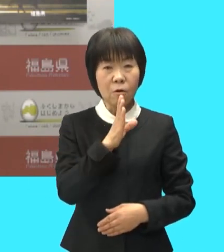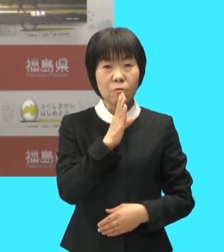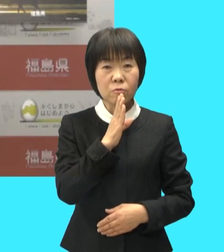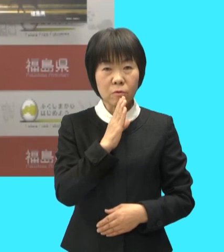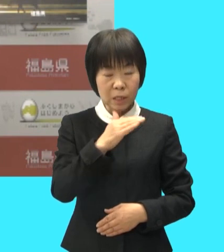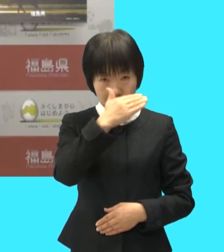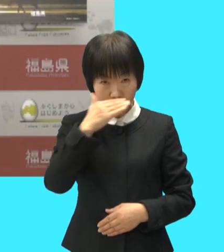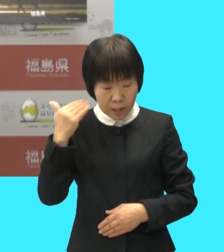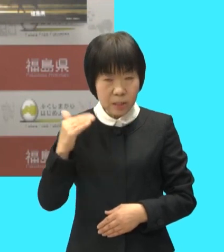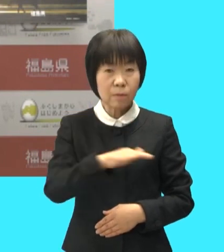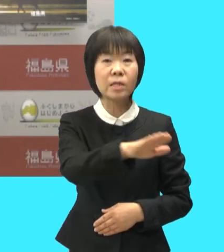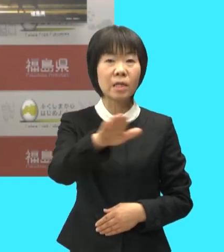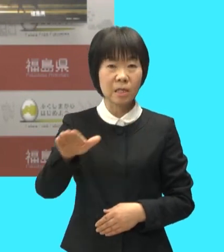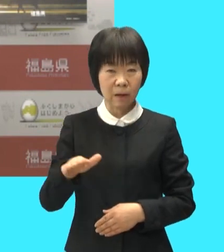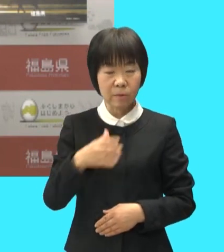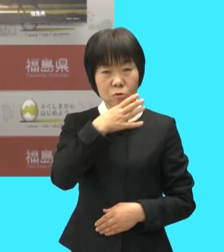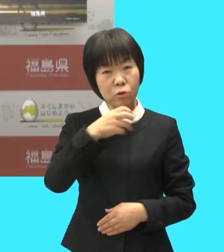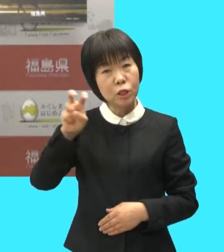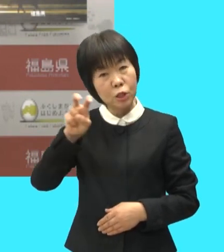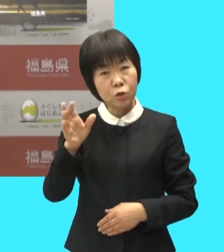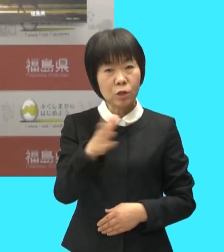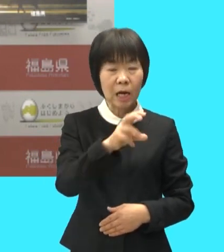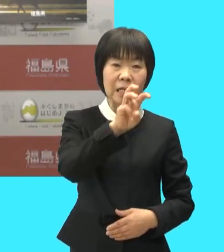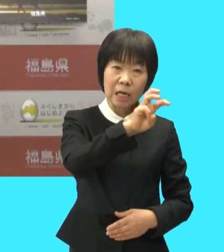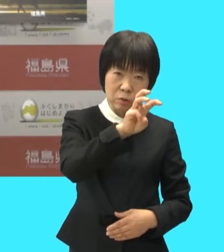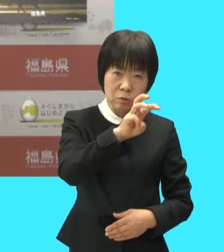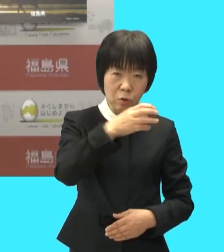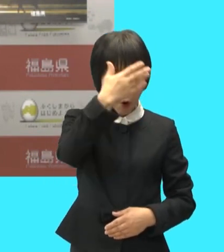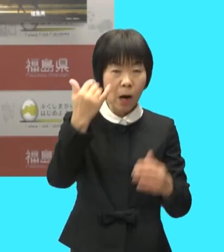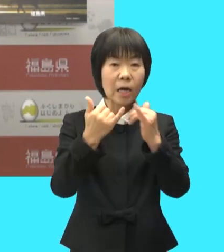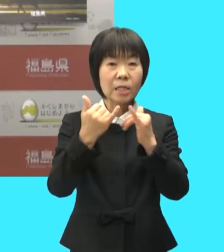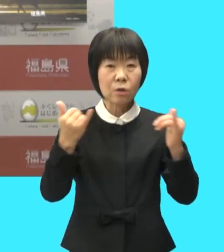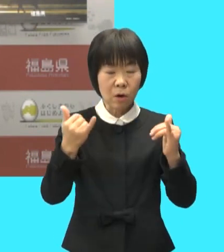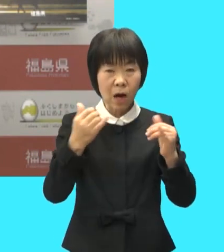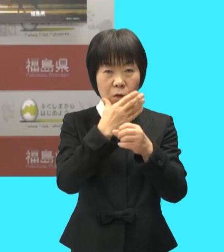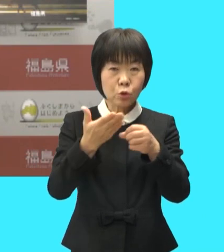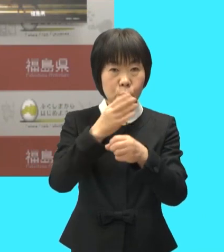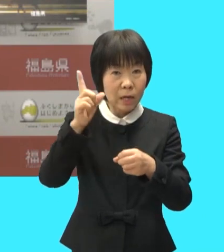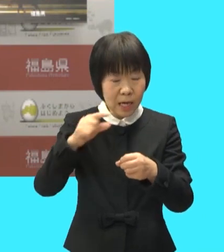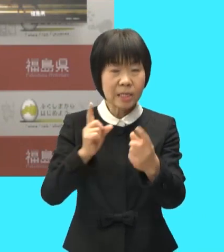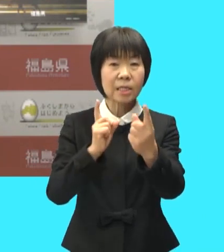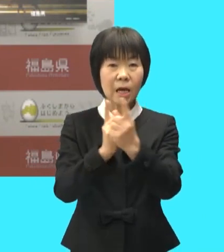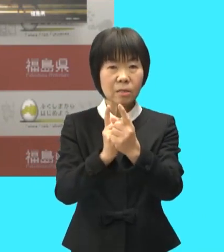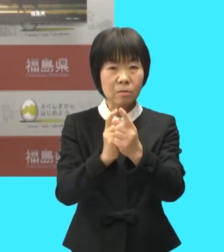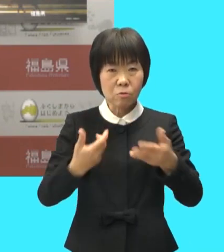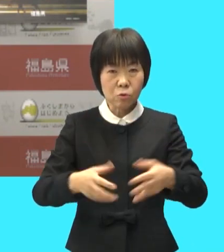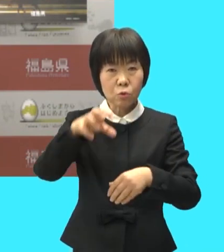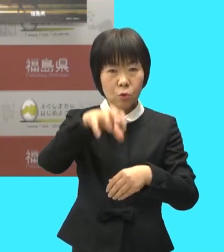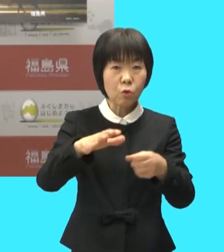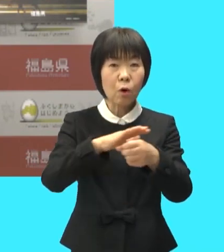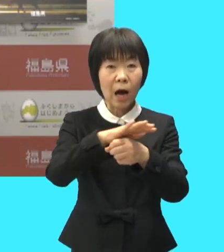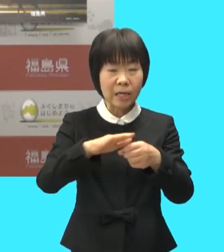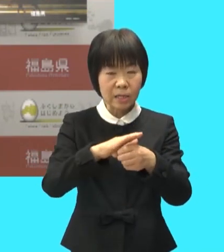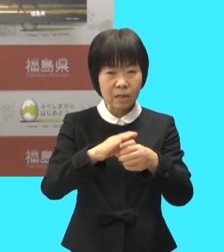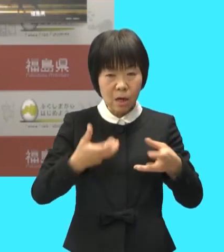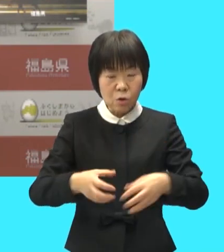いメンバーでした。20代から30代までの若い人たちが福島県に対する郷土愛、ふるさと